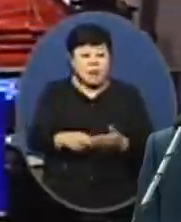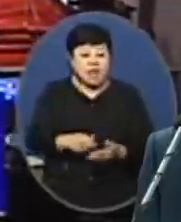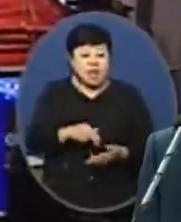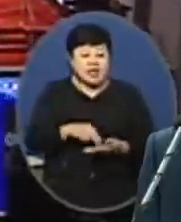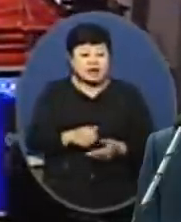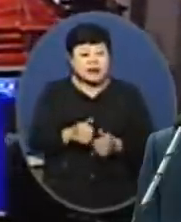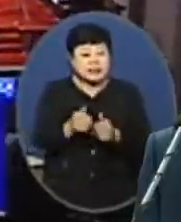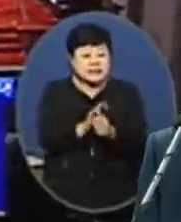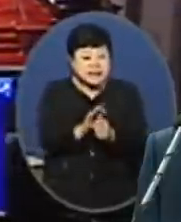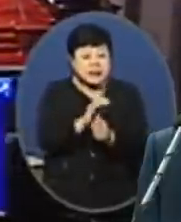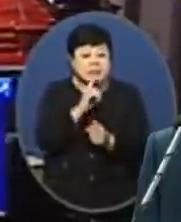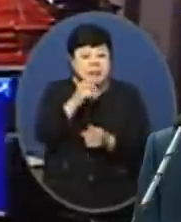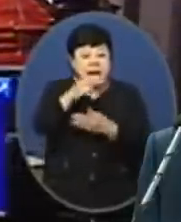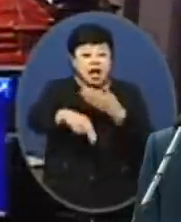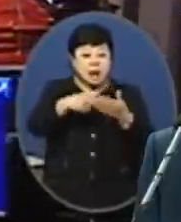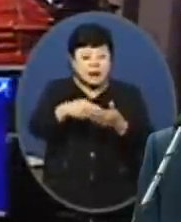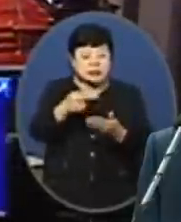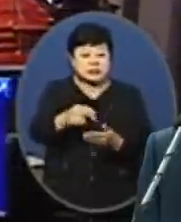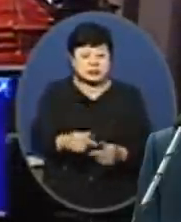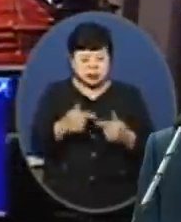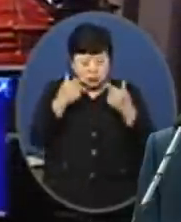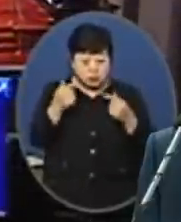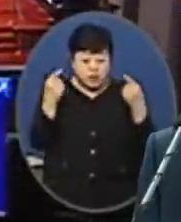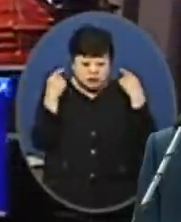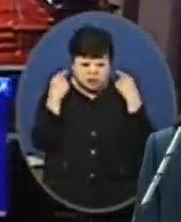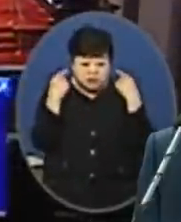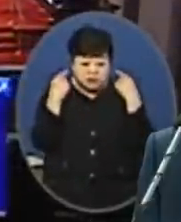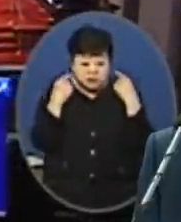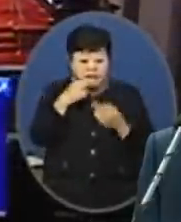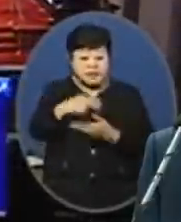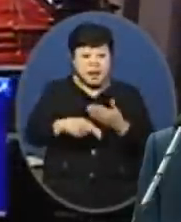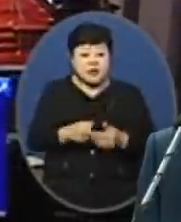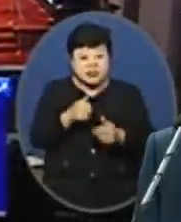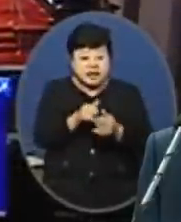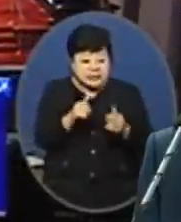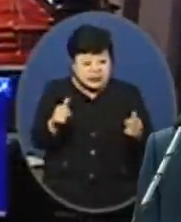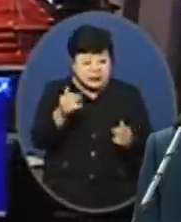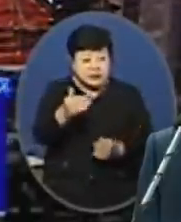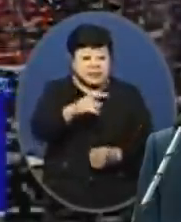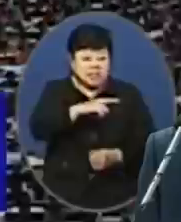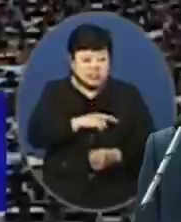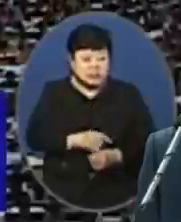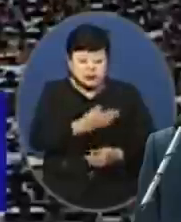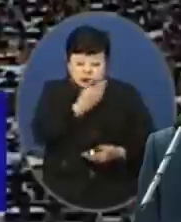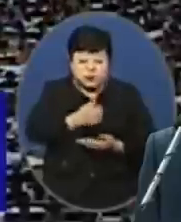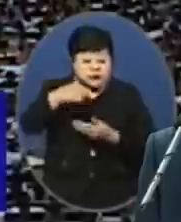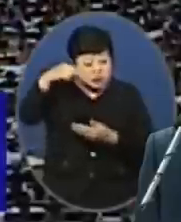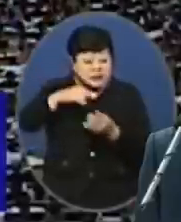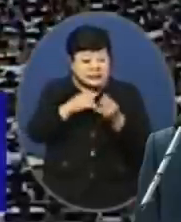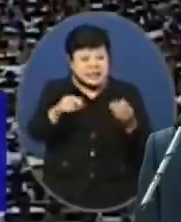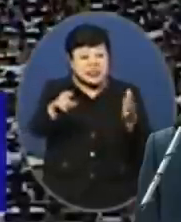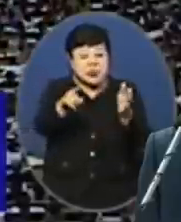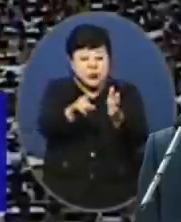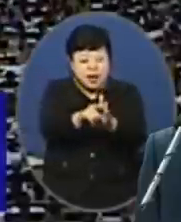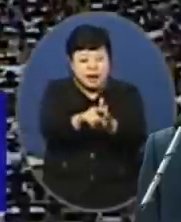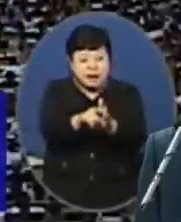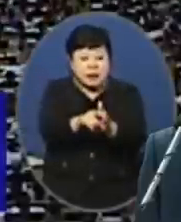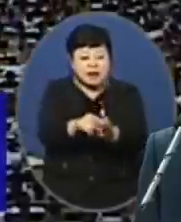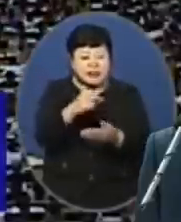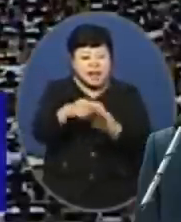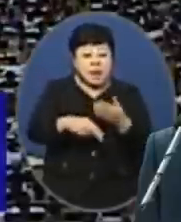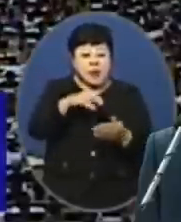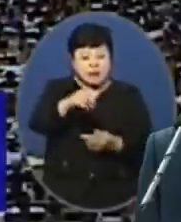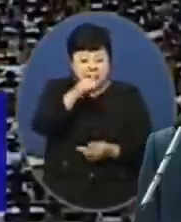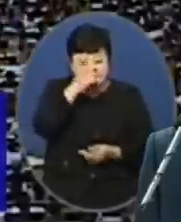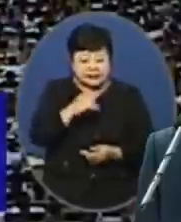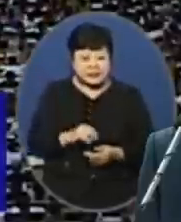비차에 말하매 야훼께서 그것을 분명히 들으시고 야훼를 경외하는 자와 그 이름을 존중히 여기는 자를 위하여 야훼 앞에